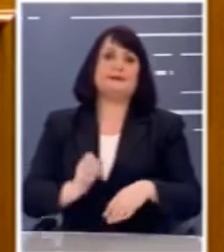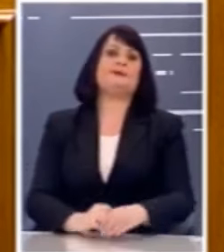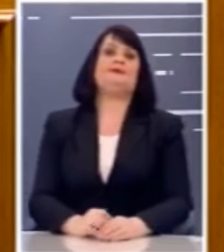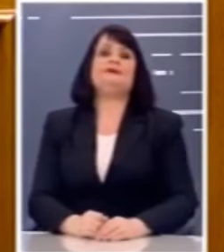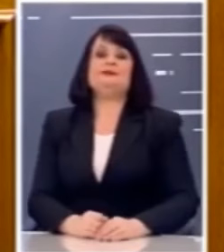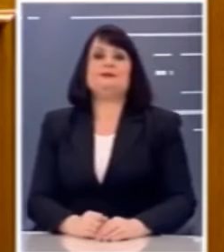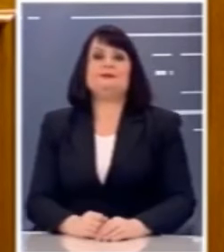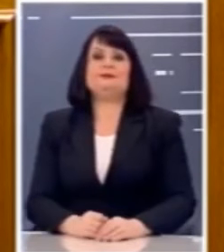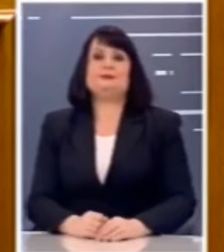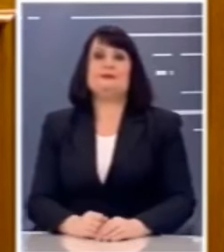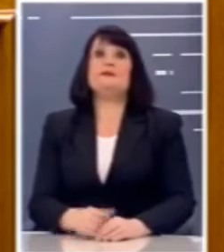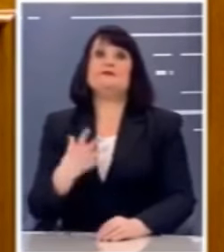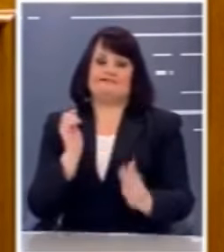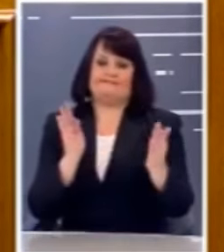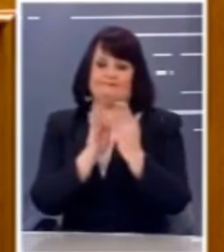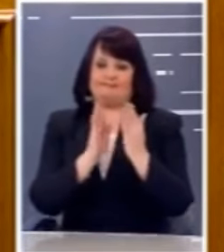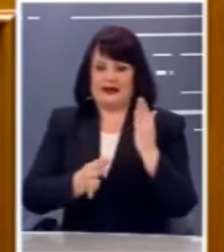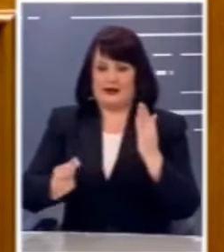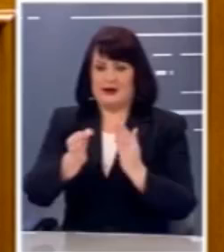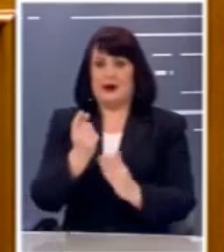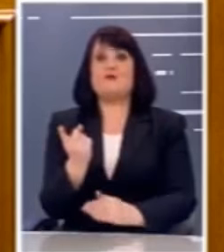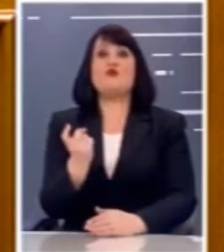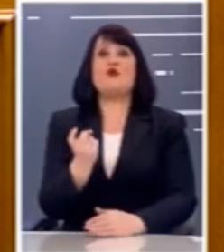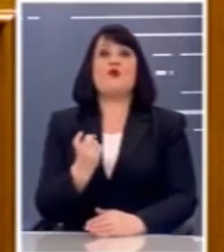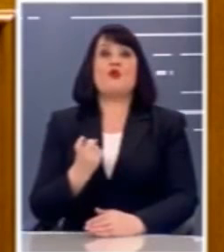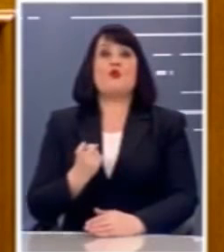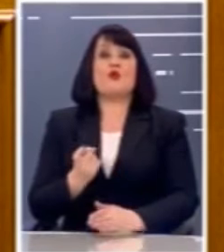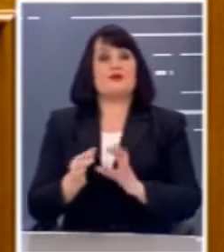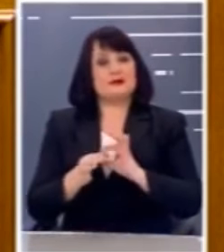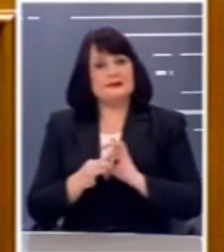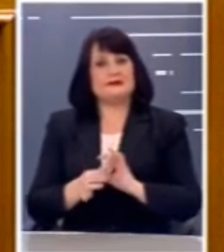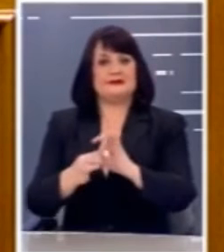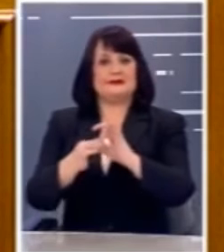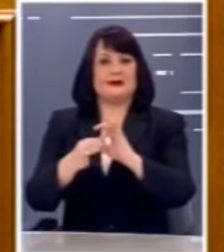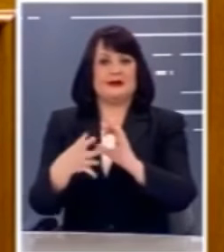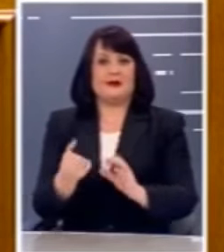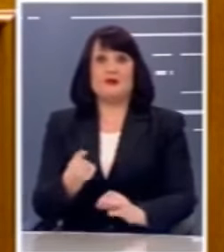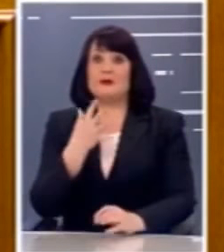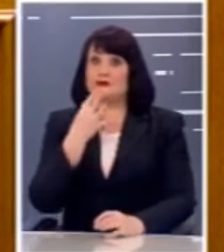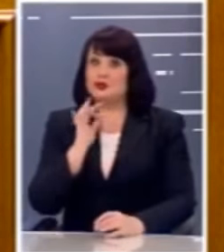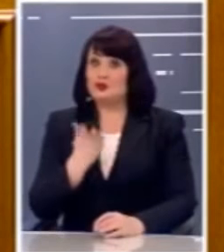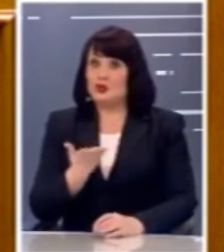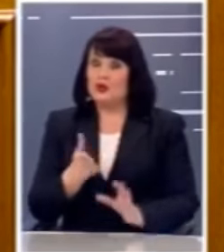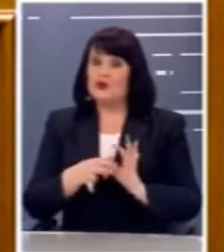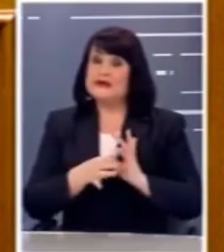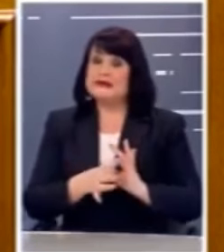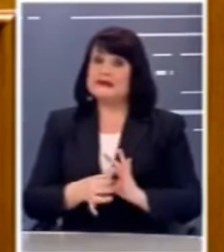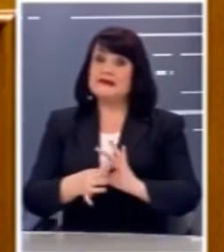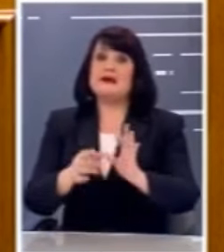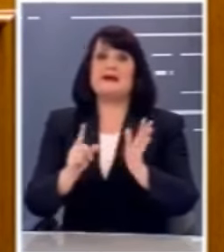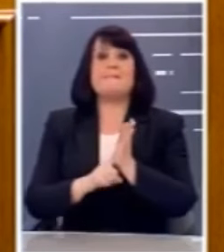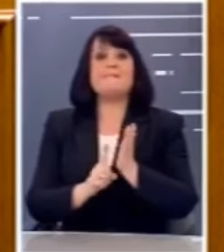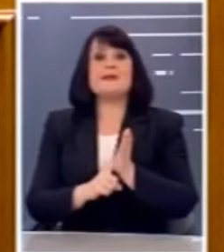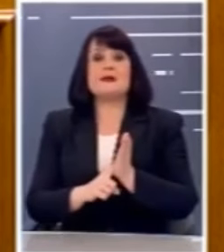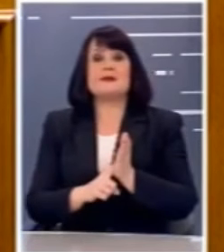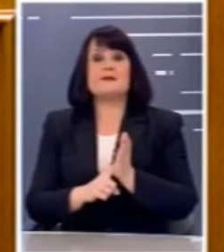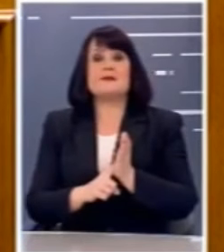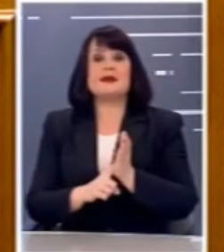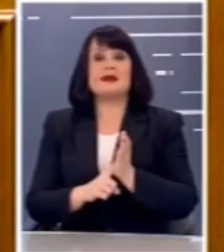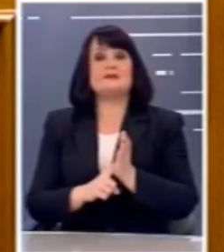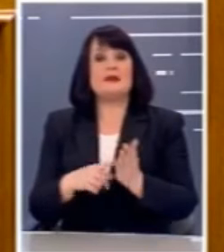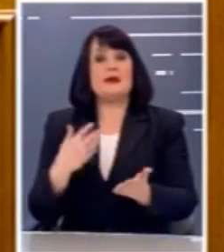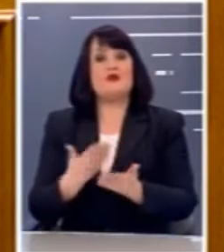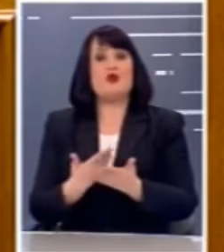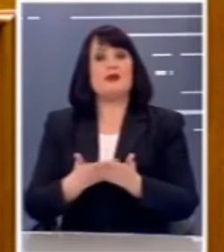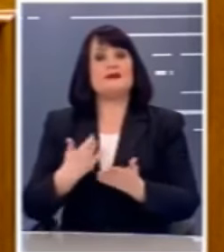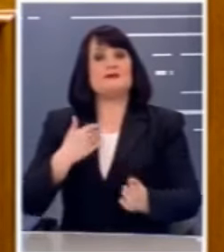Όμως, οι προκλήσεις που αντιμετωπίζουν τα νησιά είναι συνεχείς και γι' αυτό συνεχείς πρέπει να είναι και οι